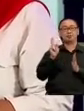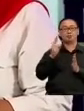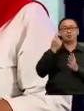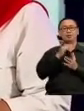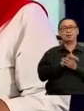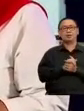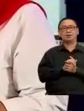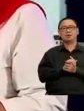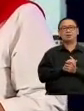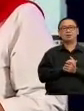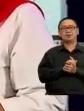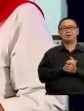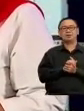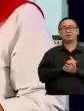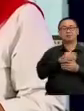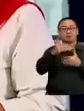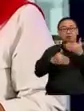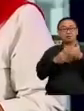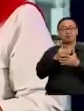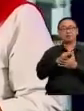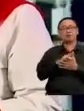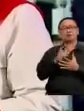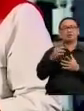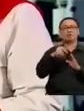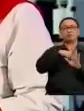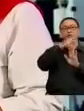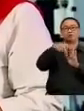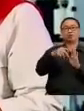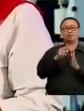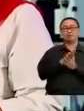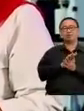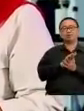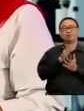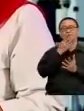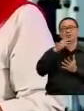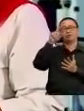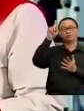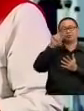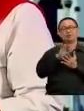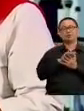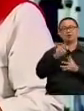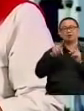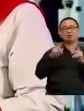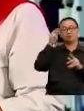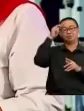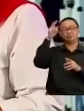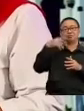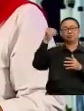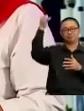ada sedikit sekali undangan, dan di KPU juga menggelar kegiatan ini secara terbatas. Dan untuk itu